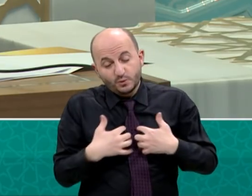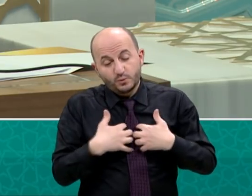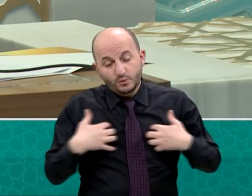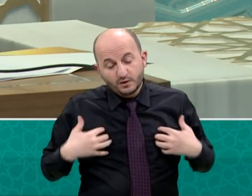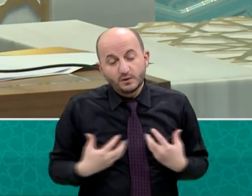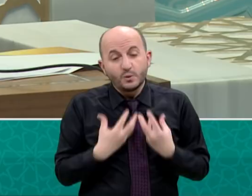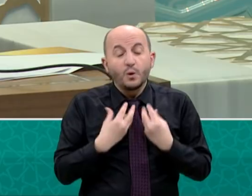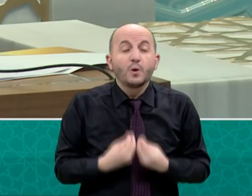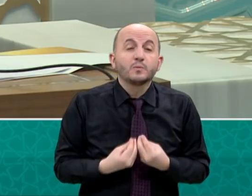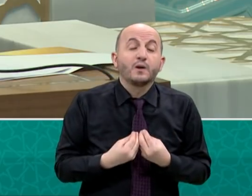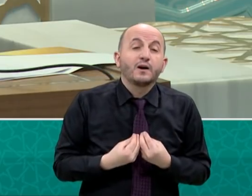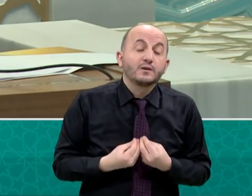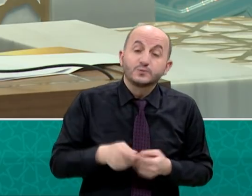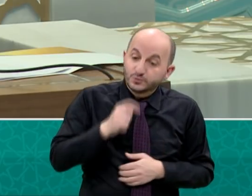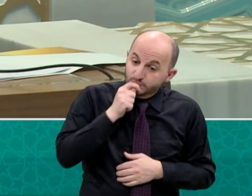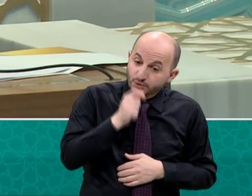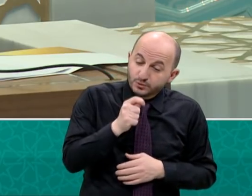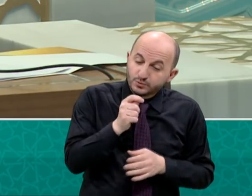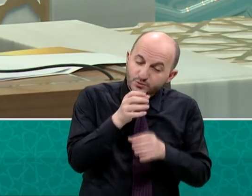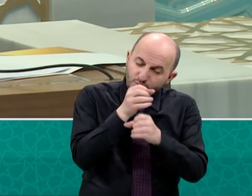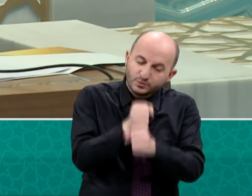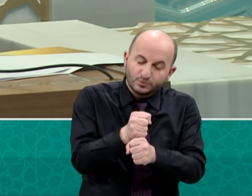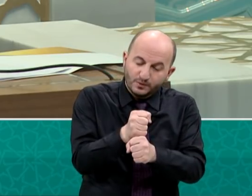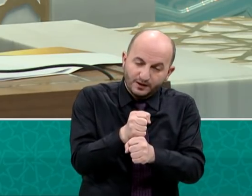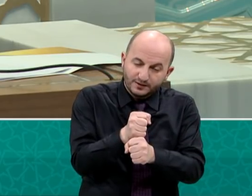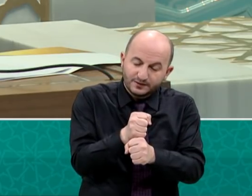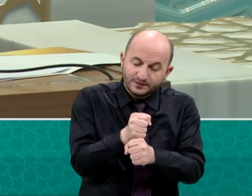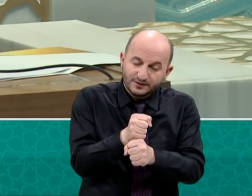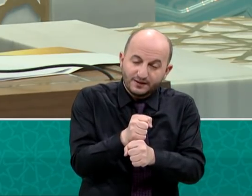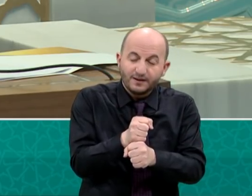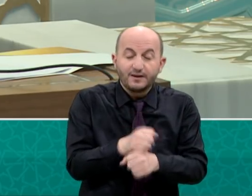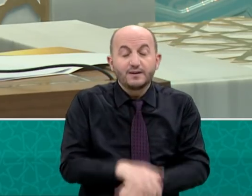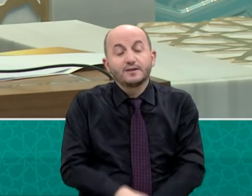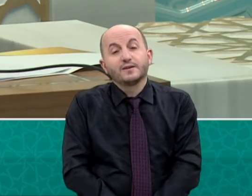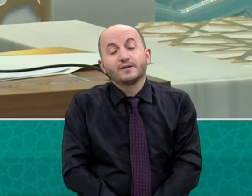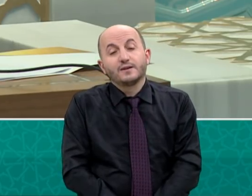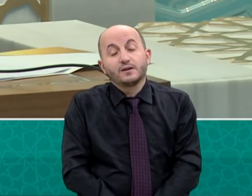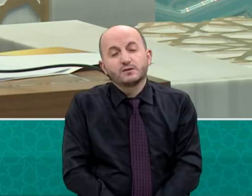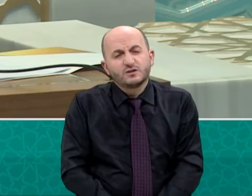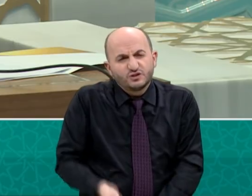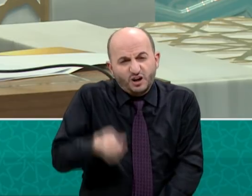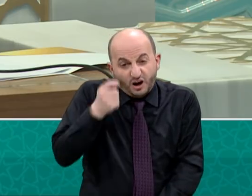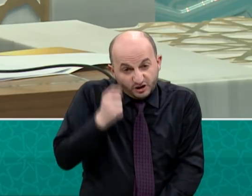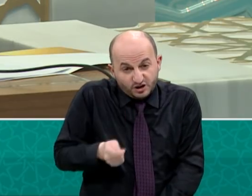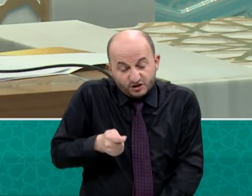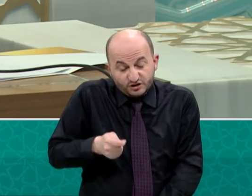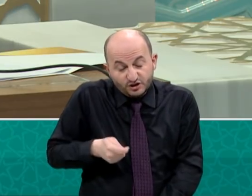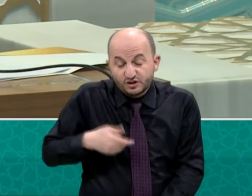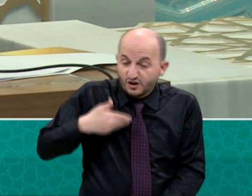olmak, vaadine sadakat göstermek veyahut da hakikati ifade